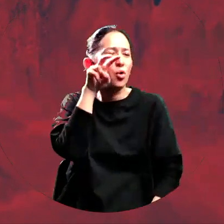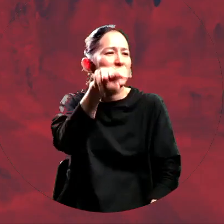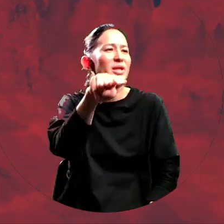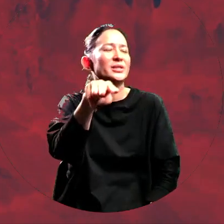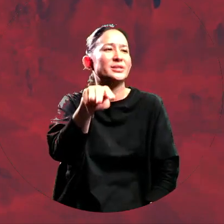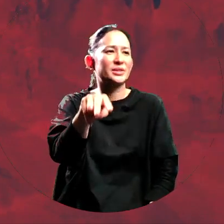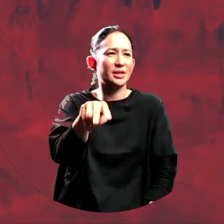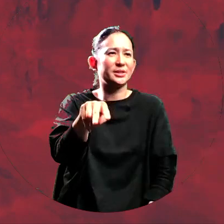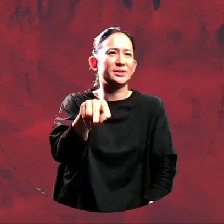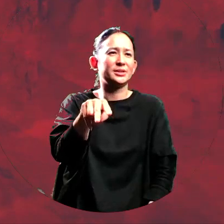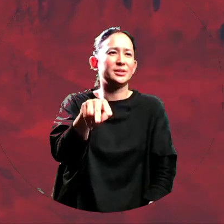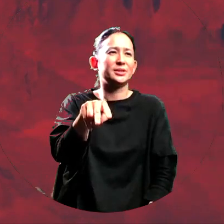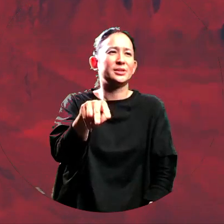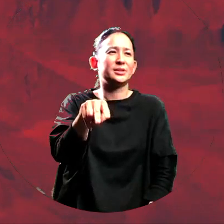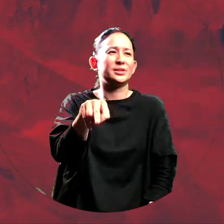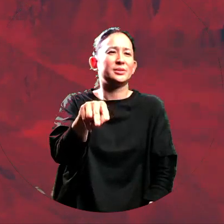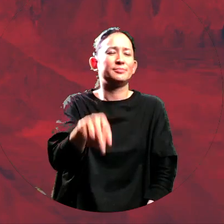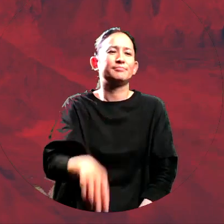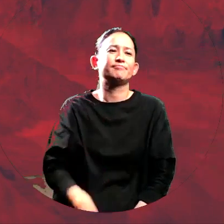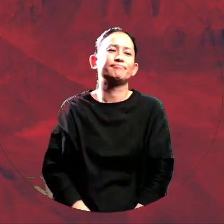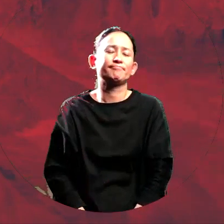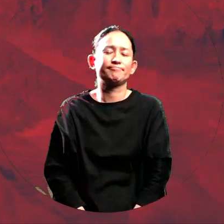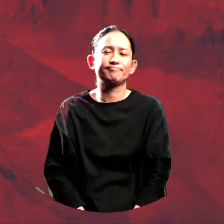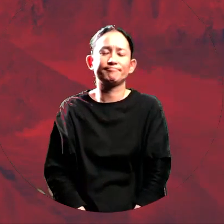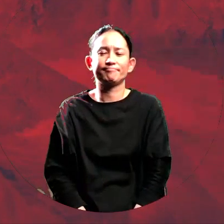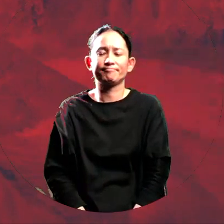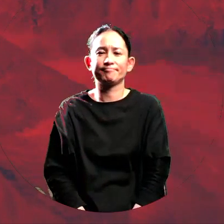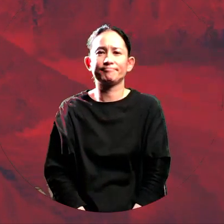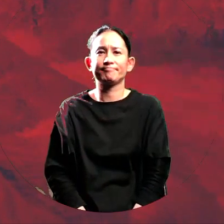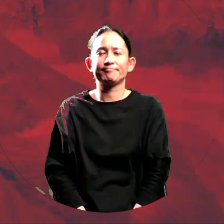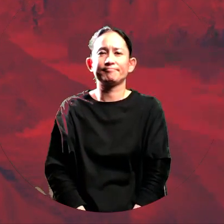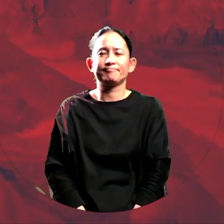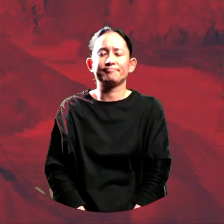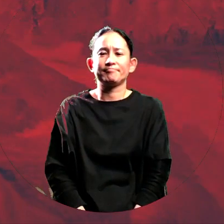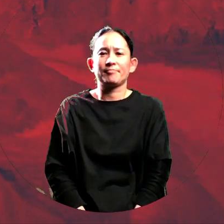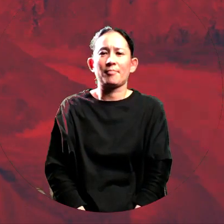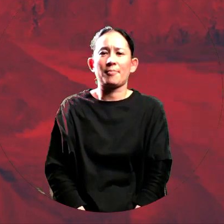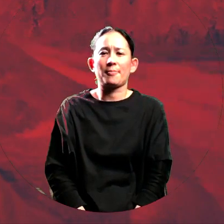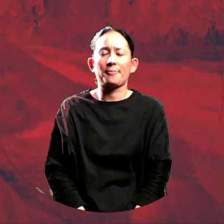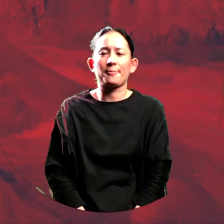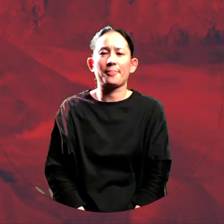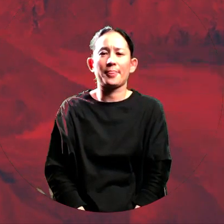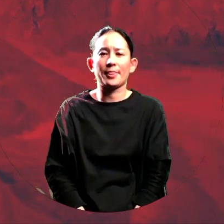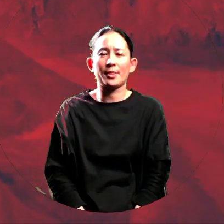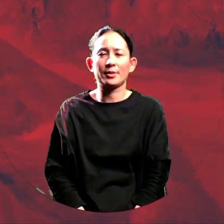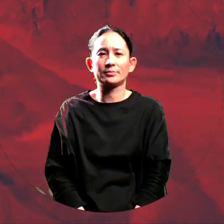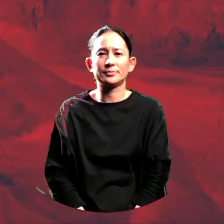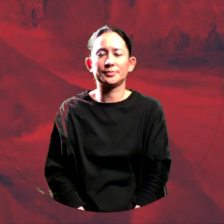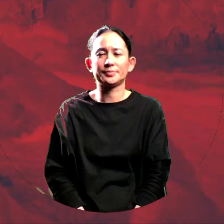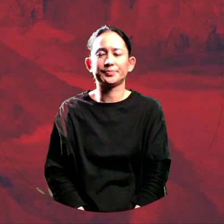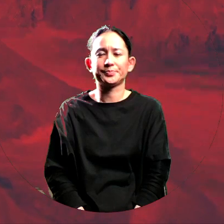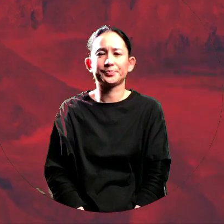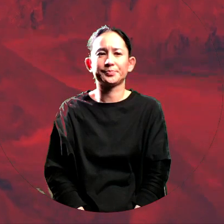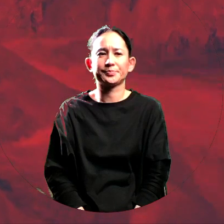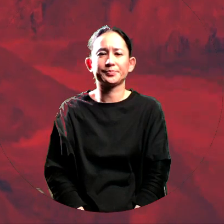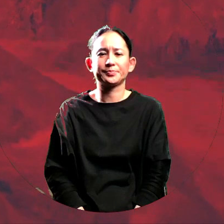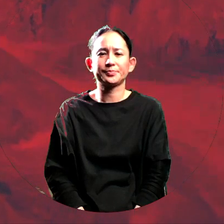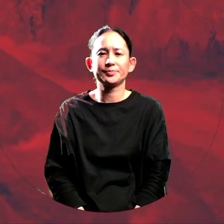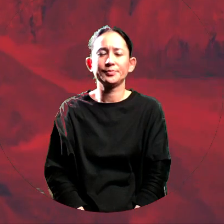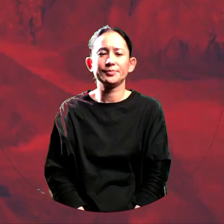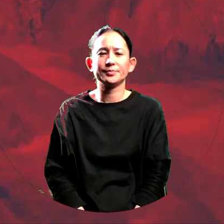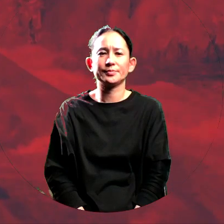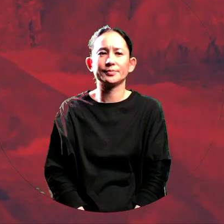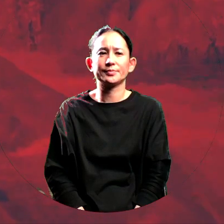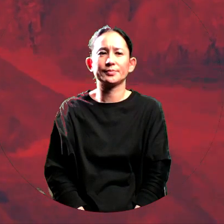場所を見なさい。 The angel said to the woman, Do not be afraid, for I know that you are looking for Jesus who